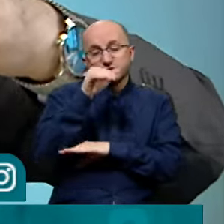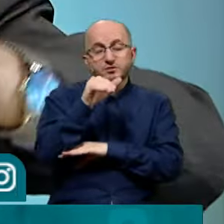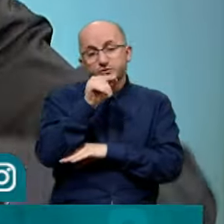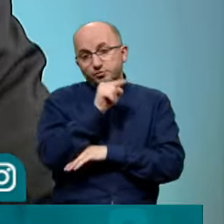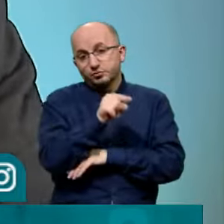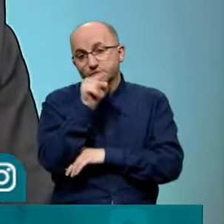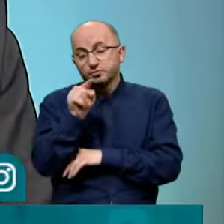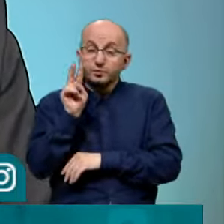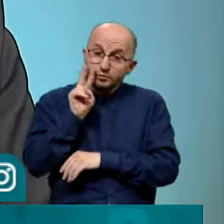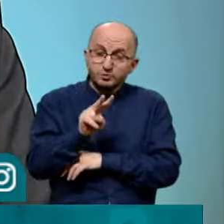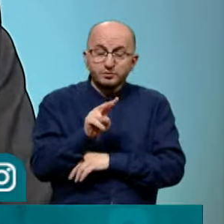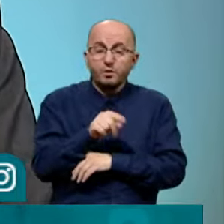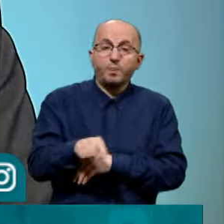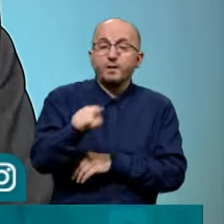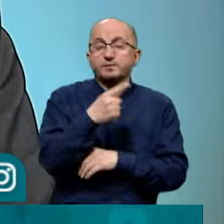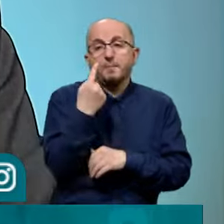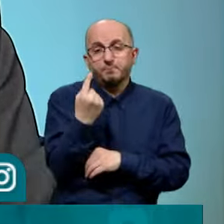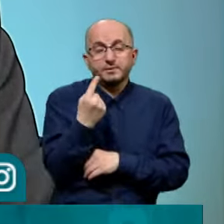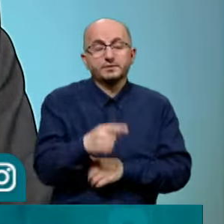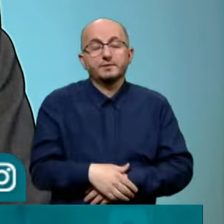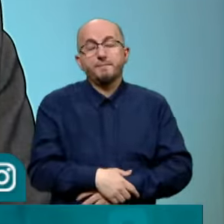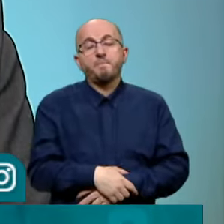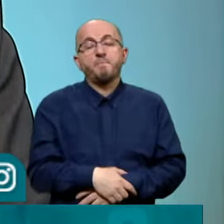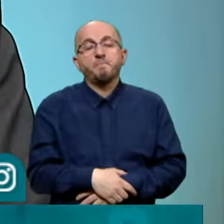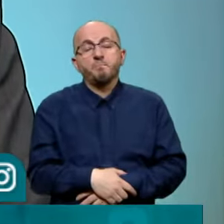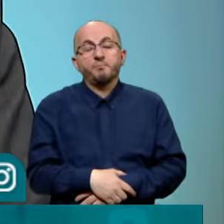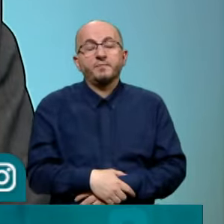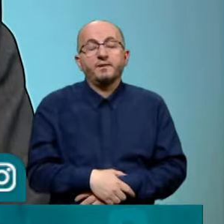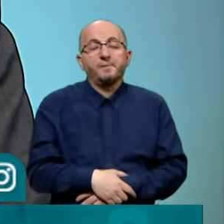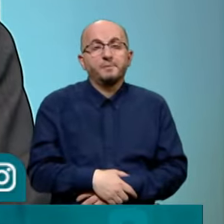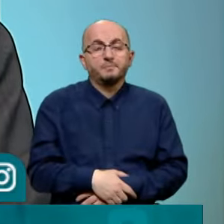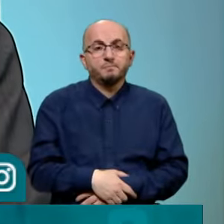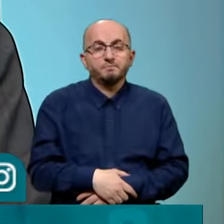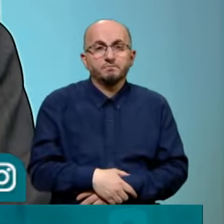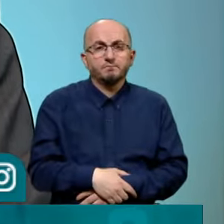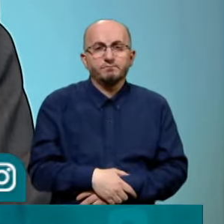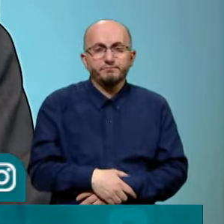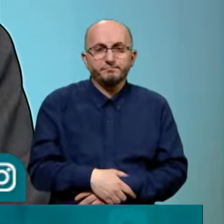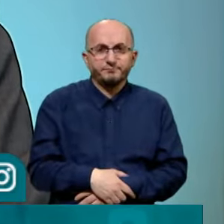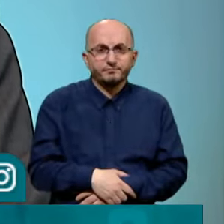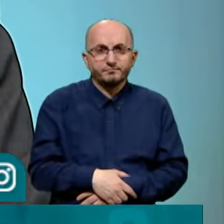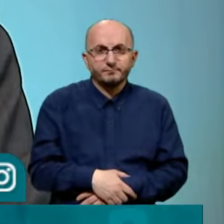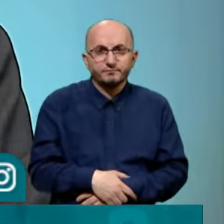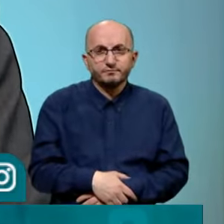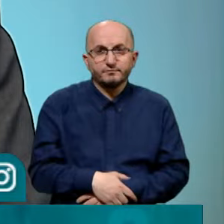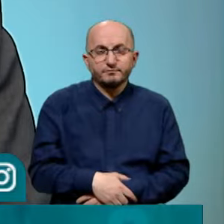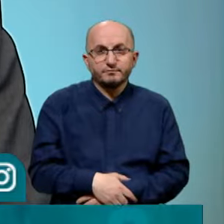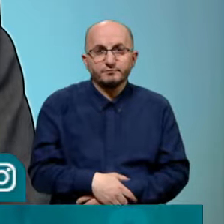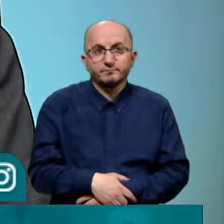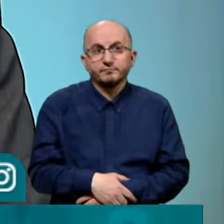hadis. Onlardan birisi de, o üç maddeden birisi de şu: لَتَرَيَنَّ الظَّعِينَةَ تَرْتَحِلْ